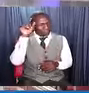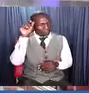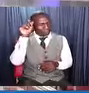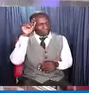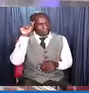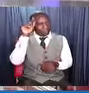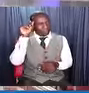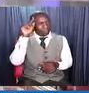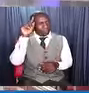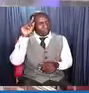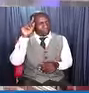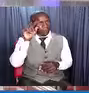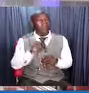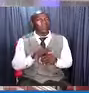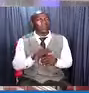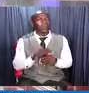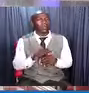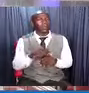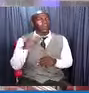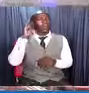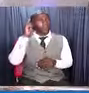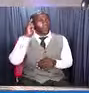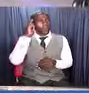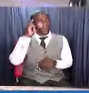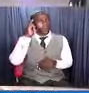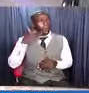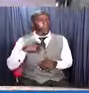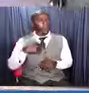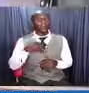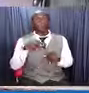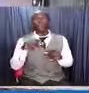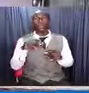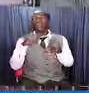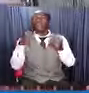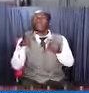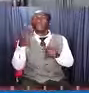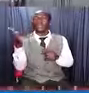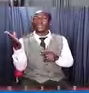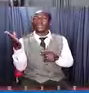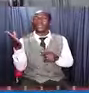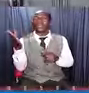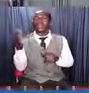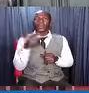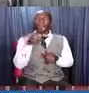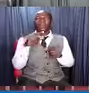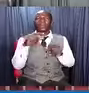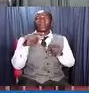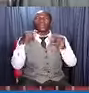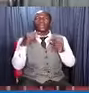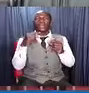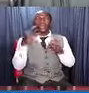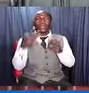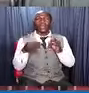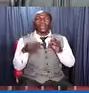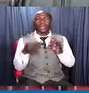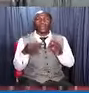mzeezia akanambia basi amepiga simu huyo. And elders here said that he's called. Hata anasema and he says kama